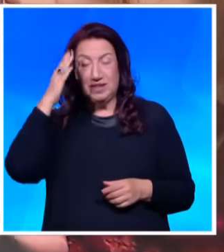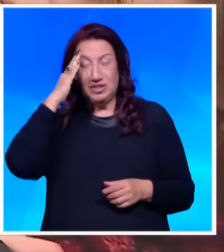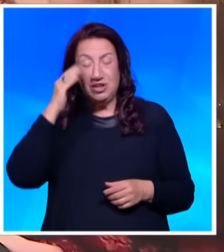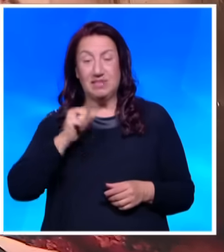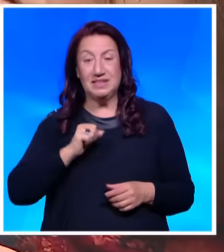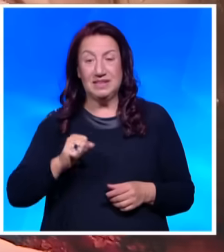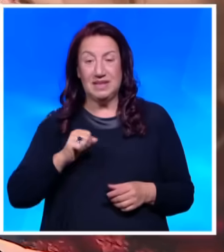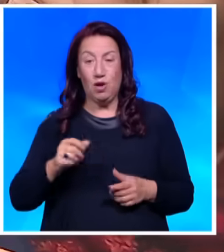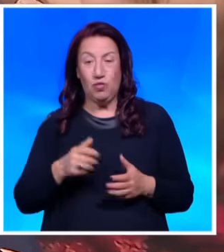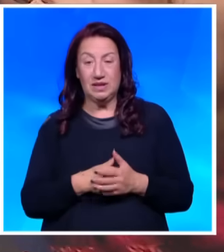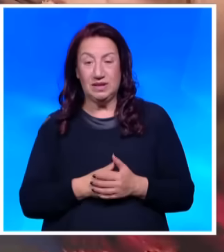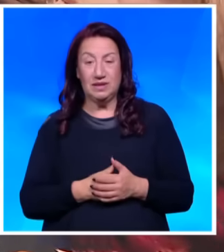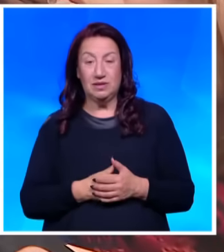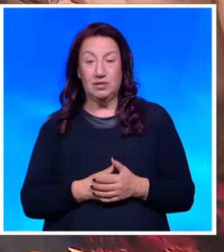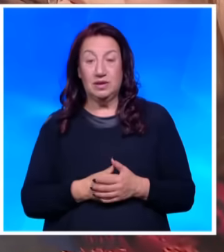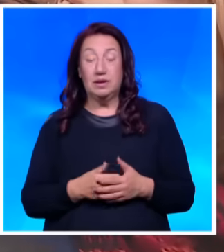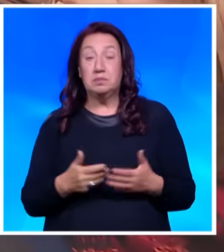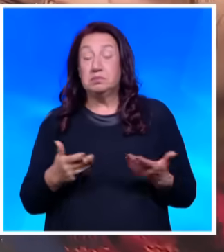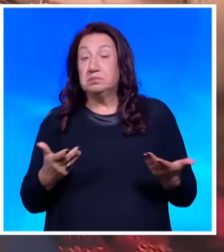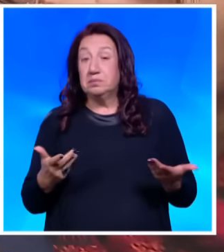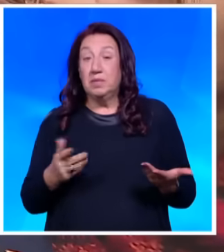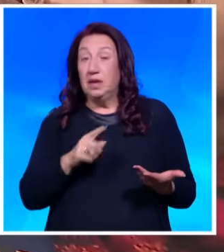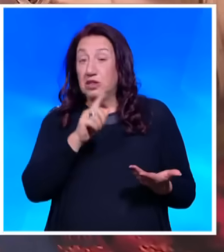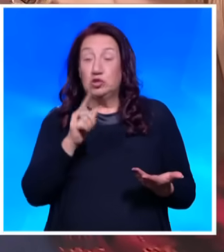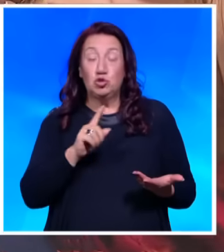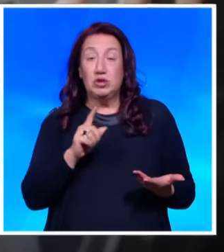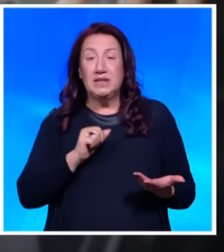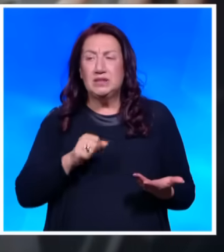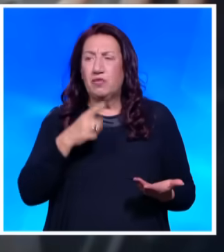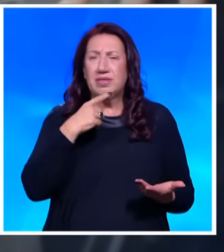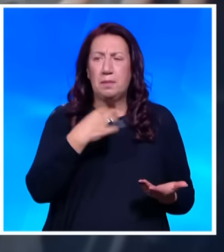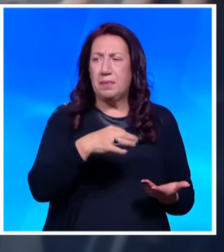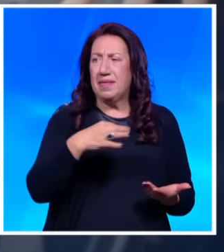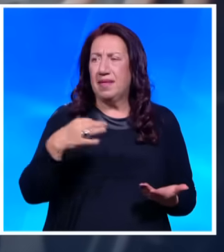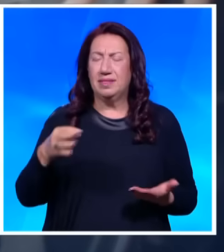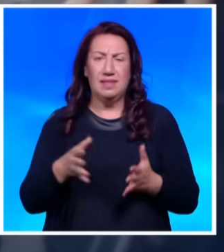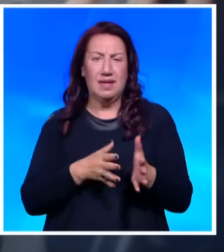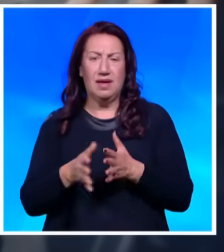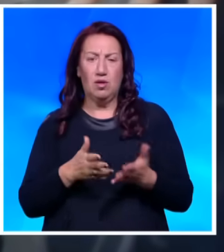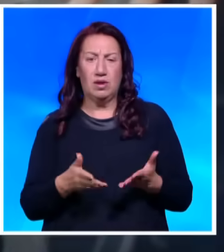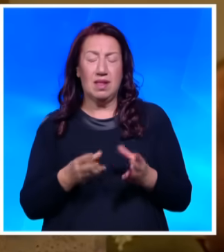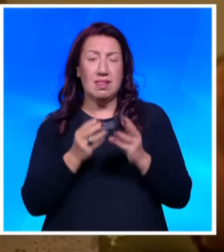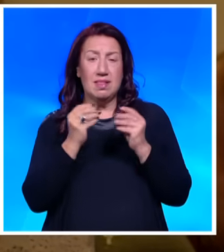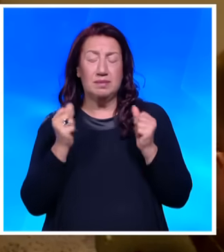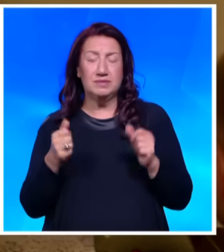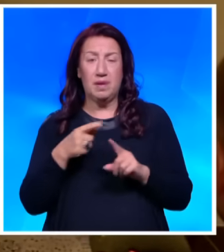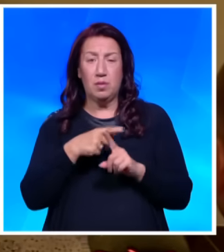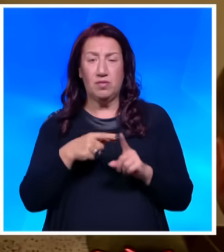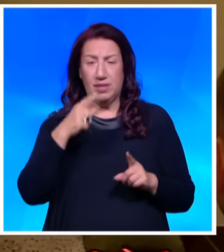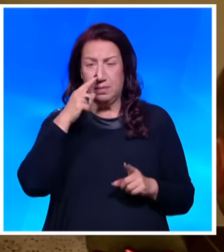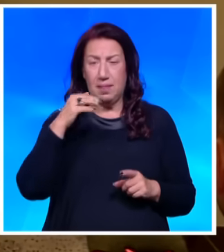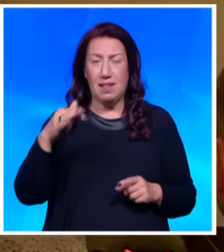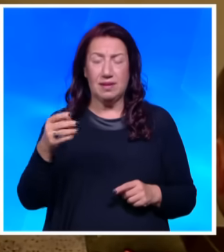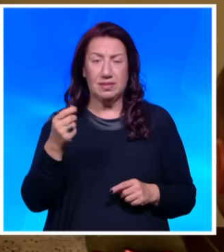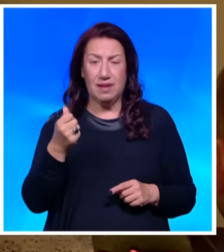така? Защо да не се страхуват хората, които нямат какво да ядат? Защо те не се страхуват? Липсват половин милиард лева. Така,